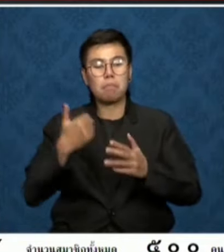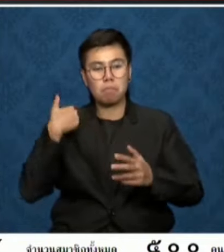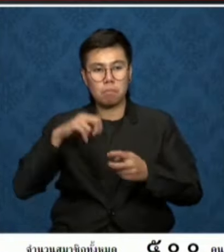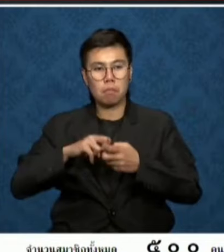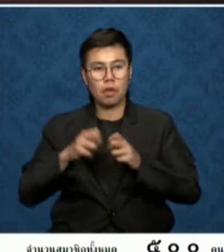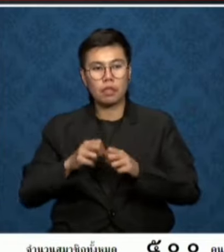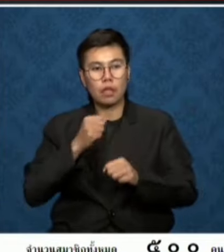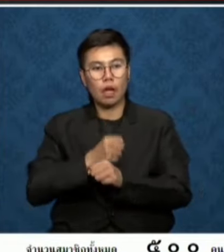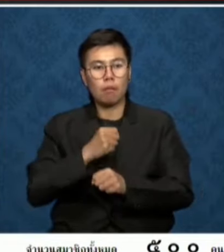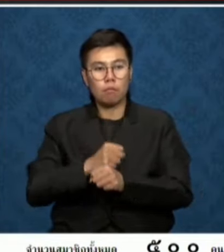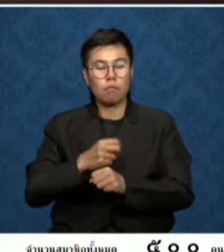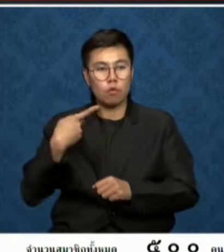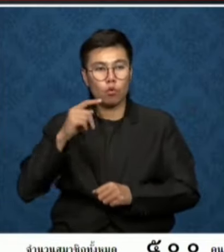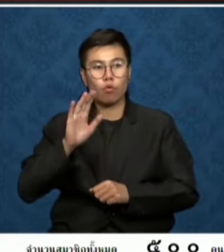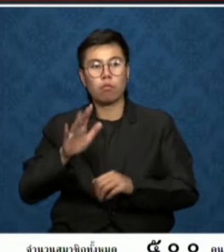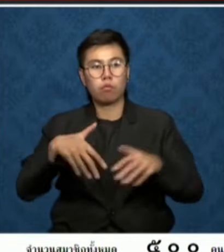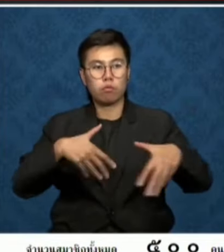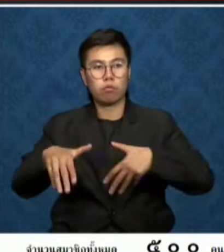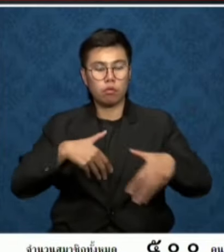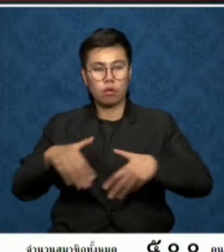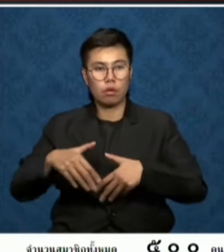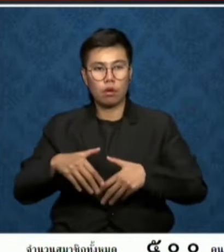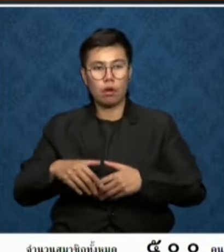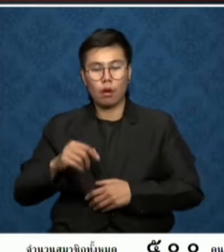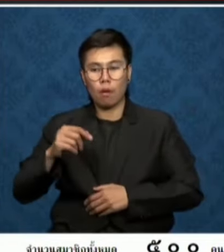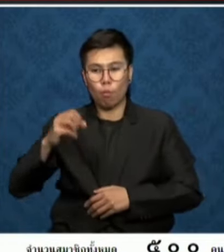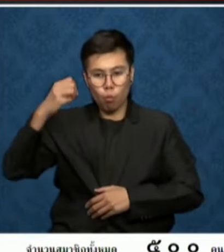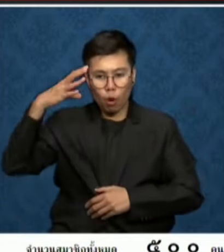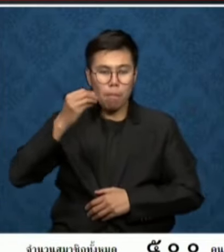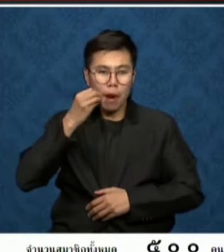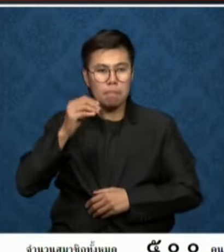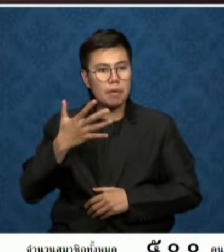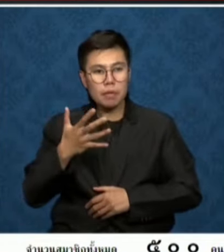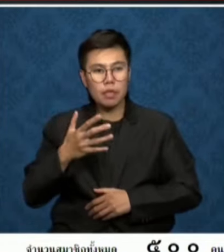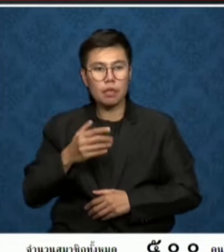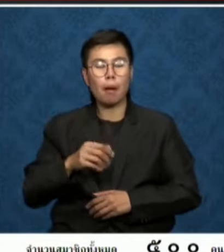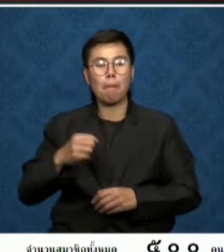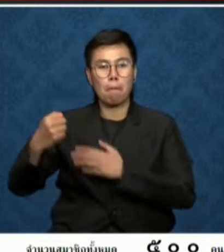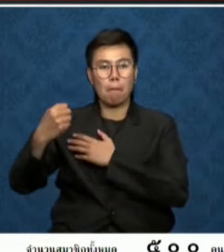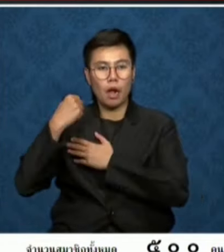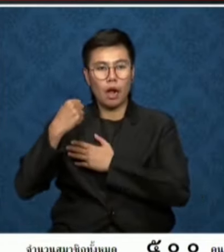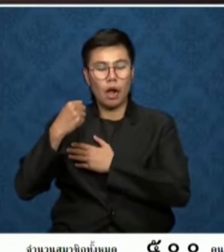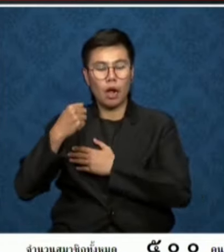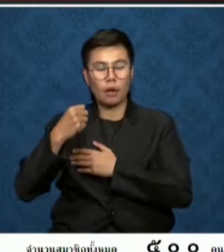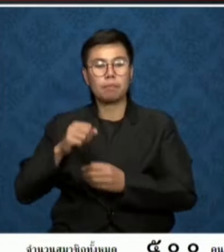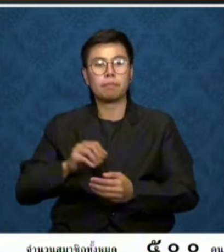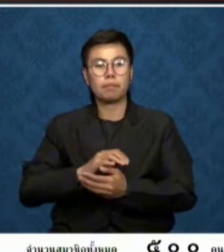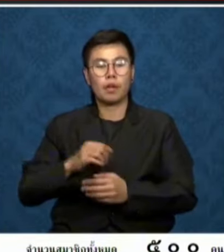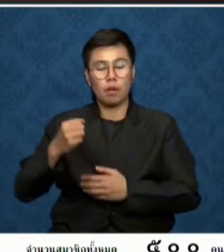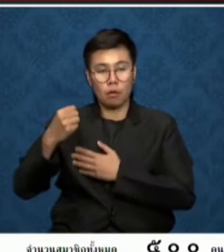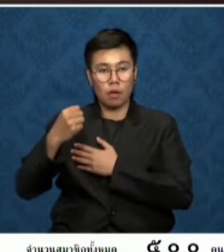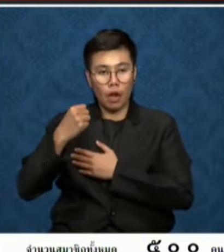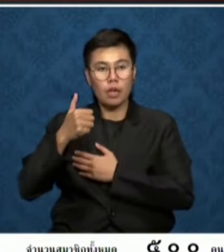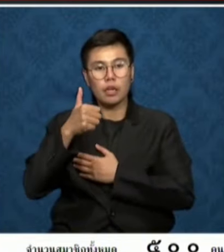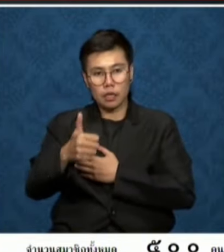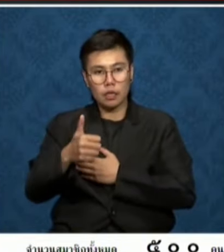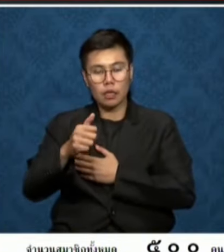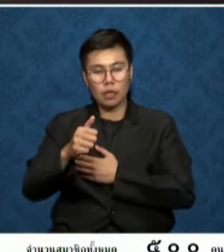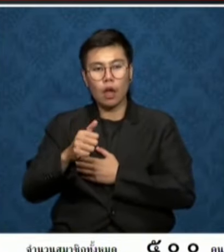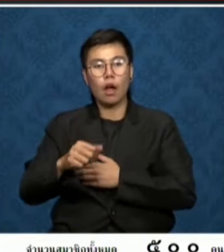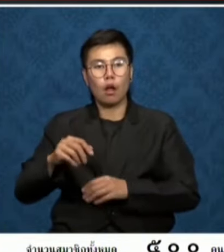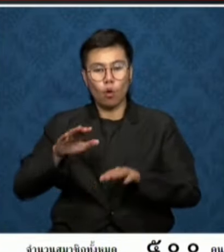ำเพื่อประโยชน์พี่น้องประชาชนที่เข้าไม่ถึงไฟฟ้าเพื่อเพิ่มสัดส่วนพลังงานสะอาดหรือเพื่อลดค่าใช้จ่ายให้กับพี่น้องประชาช